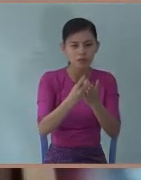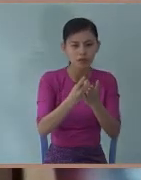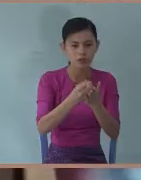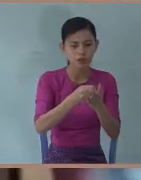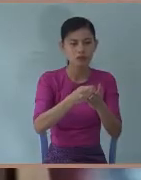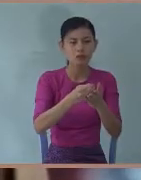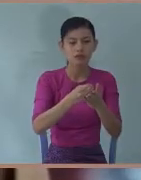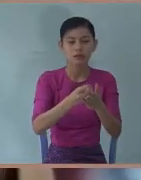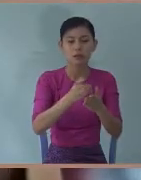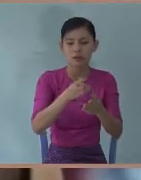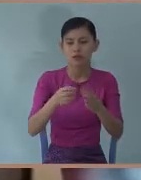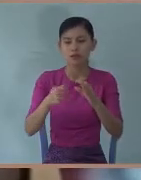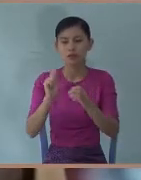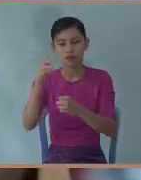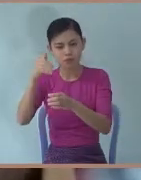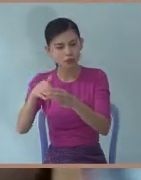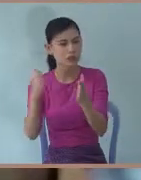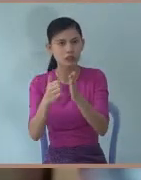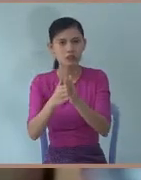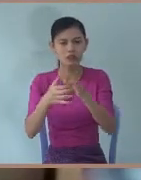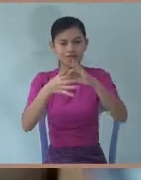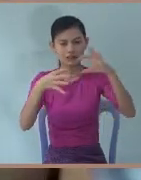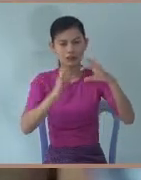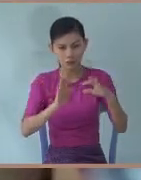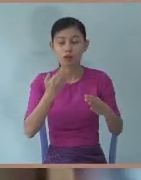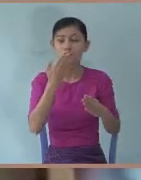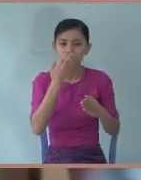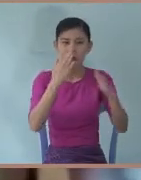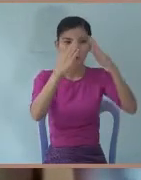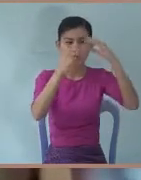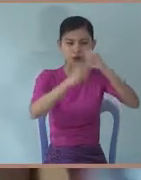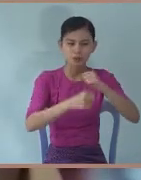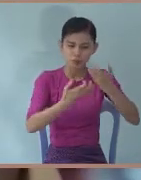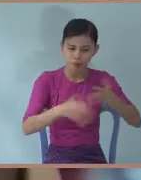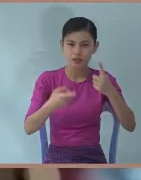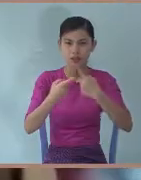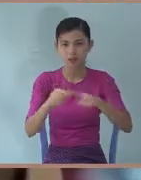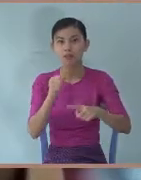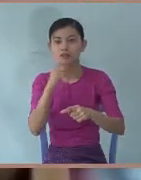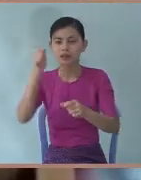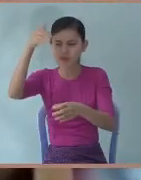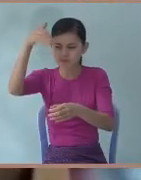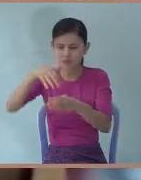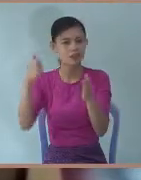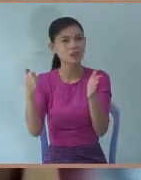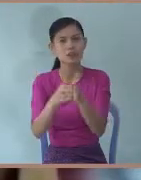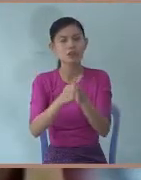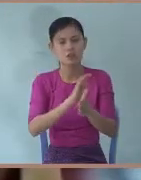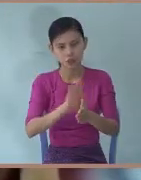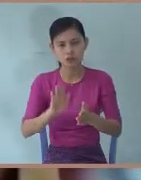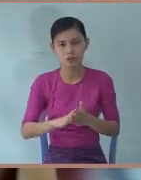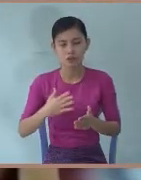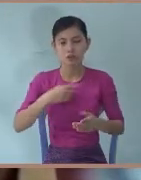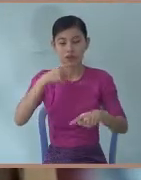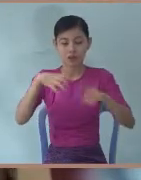နည်းနေပေါ့နော်ပညာဘွဲ့တာရသွားတဲ့အလောက်ကင်ရှာဖို့ခက်ခဲနေတဲ့အနေအထားမျိုးတွေမှာရှိခဲ့တယ်ပေါ့နော်အခုကျွန်တော်တို့လက်ထက်ကျွန်တော်တို့အစိုးရလ